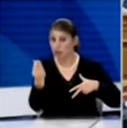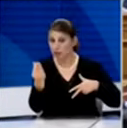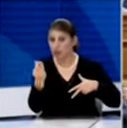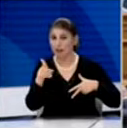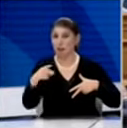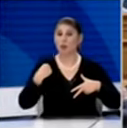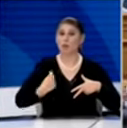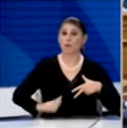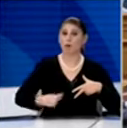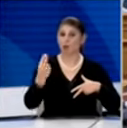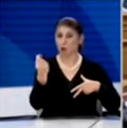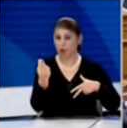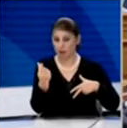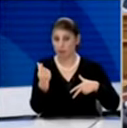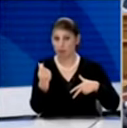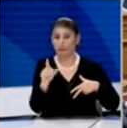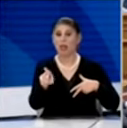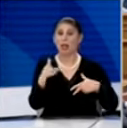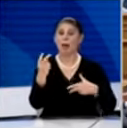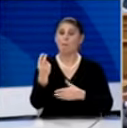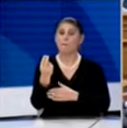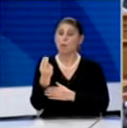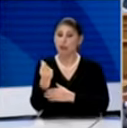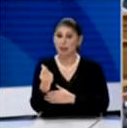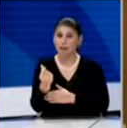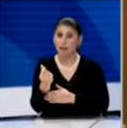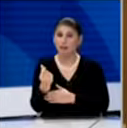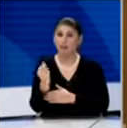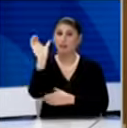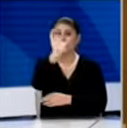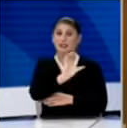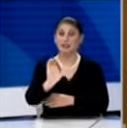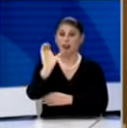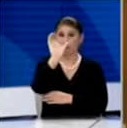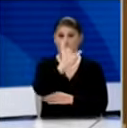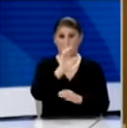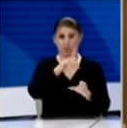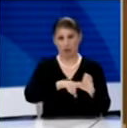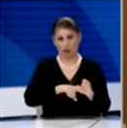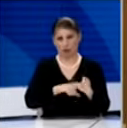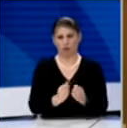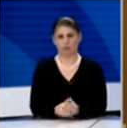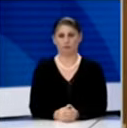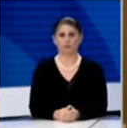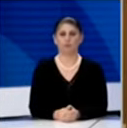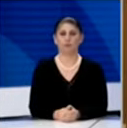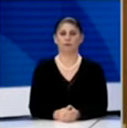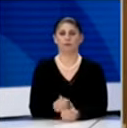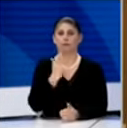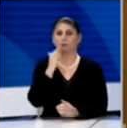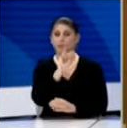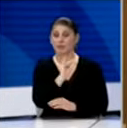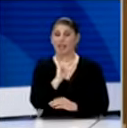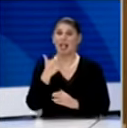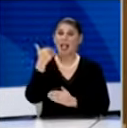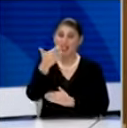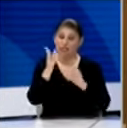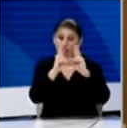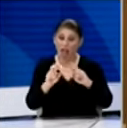από το δημόσιο χρήμα, από τα χρήματα της Ευρωπαϊκής Ένωσης. Θα